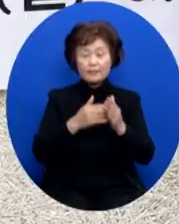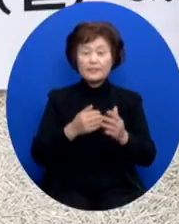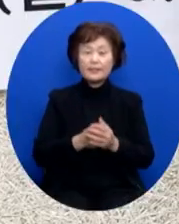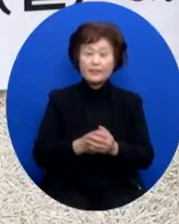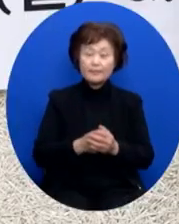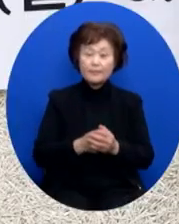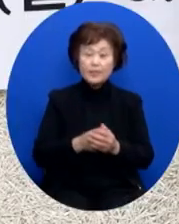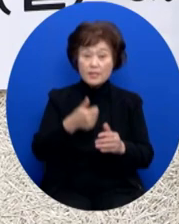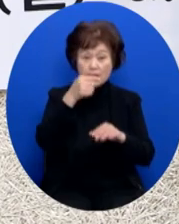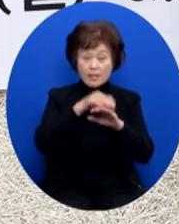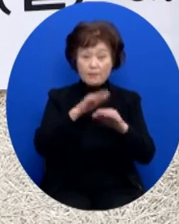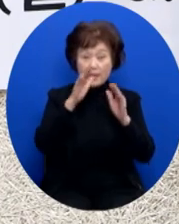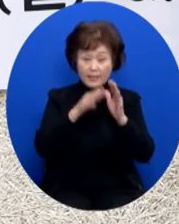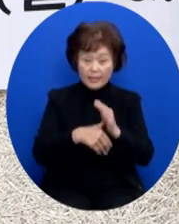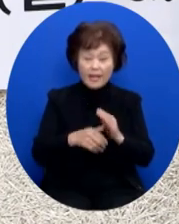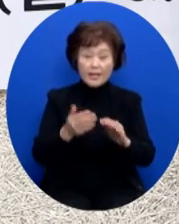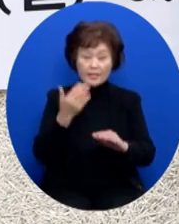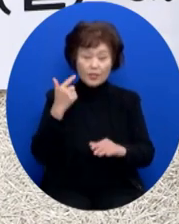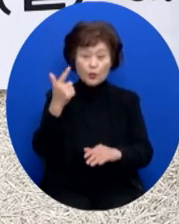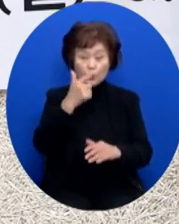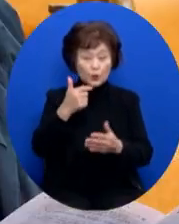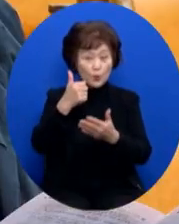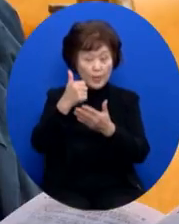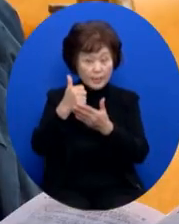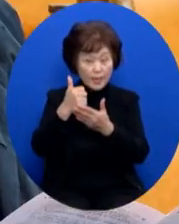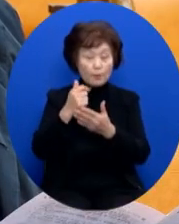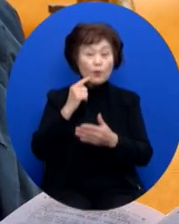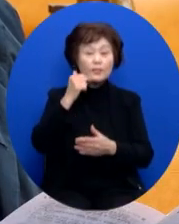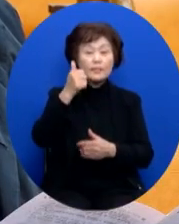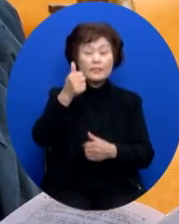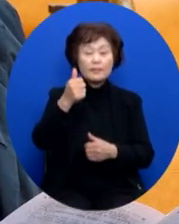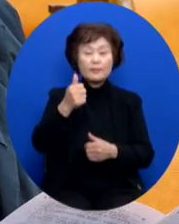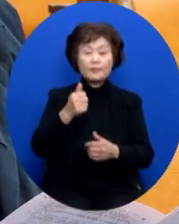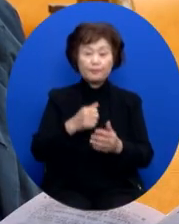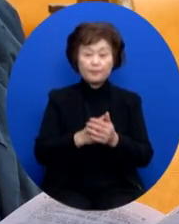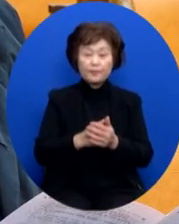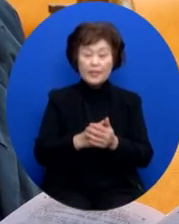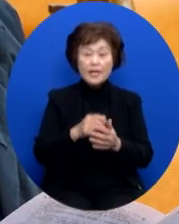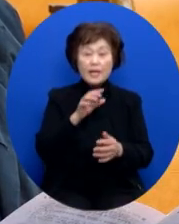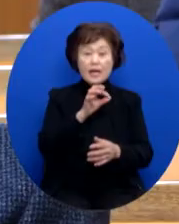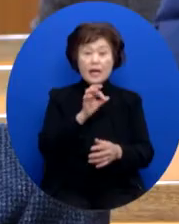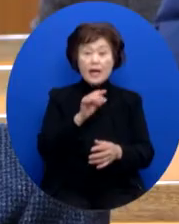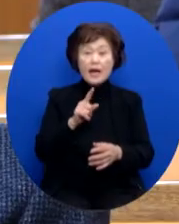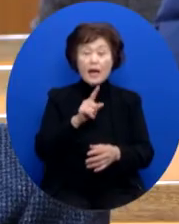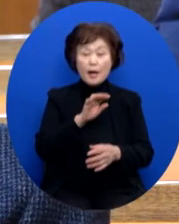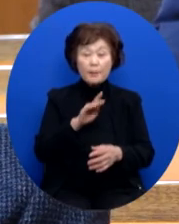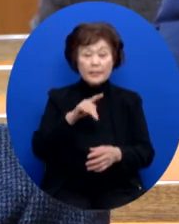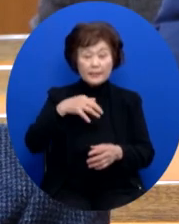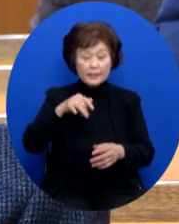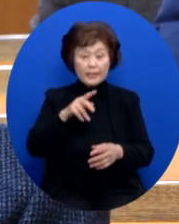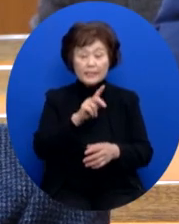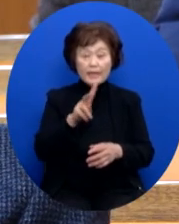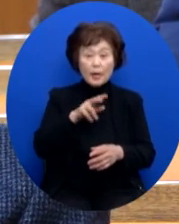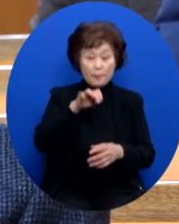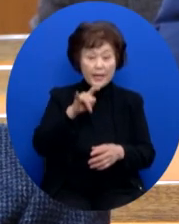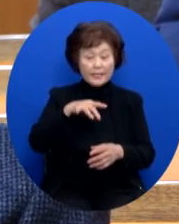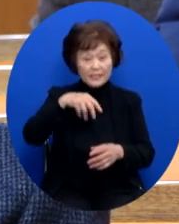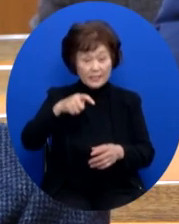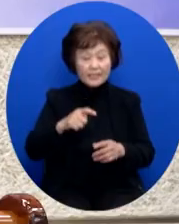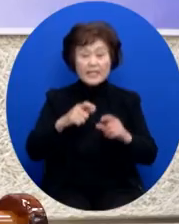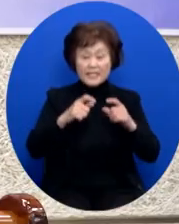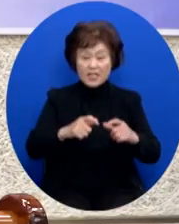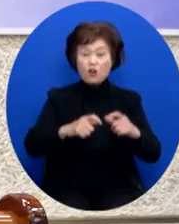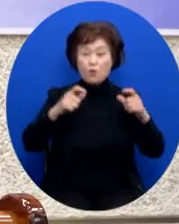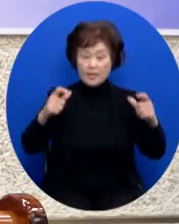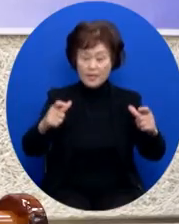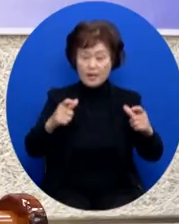예배에서 직전 노회장 박선홍 목사는 야베스는 하나님 앞에 지경의 확장을 위해 기도했다며 올 한해 노회